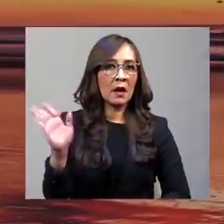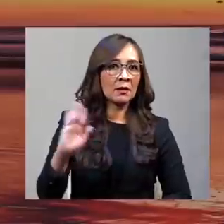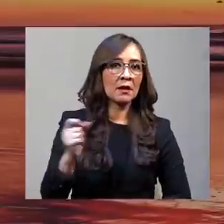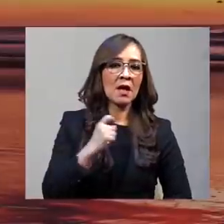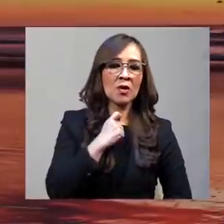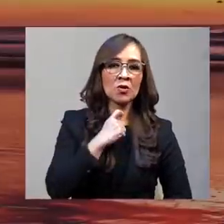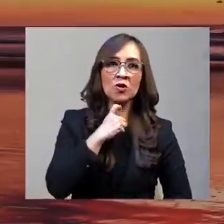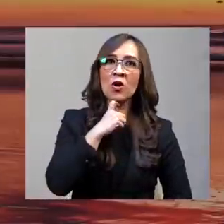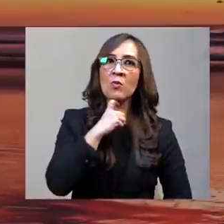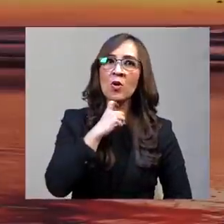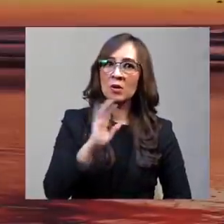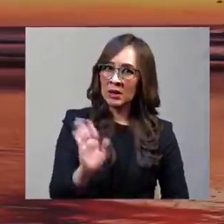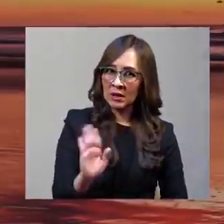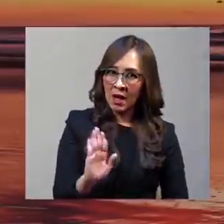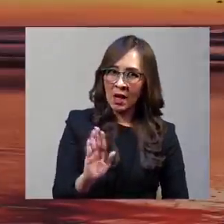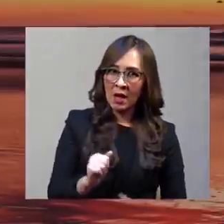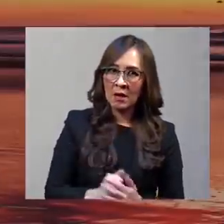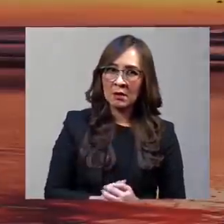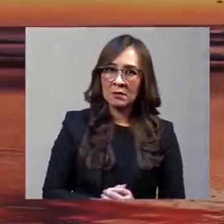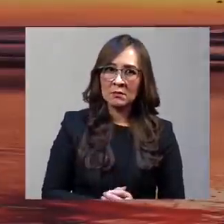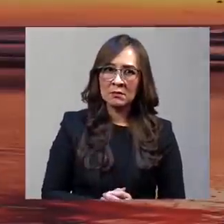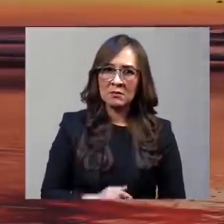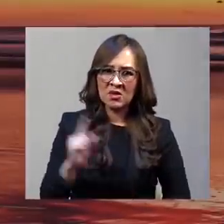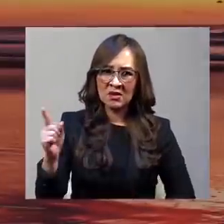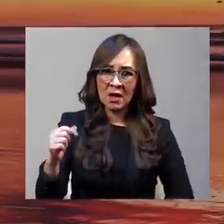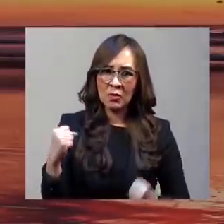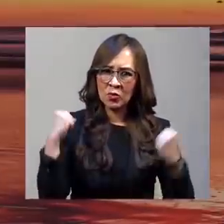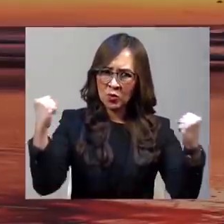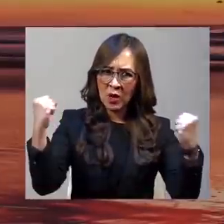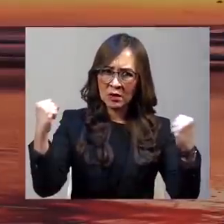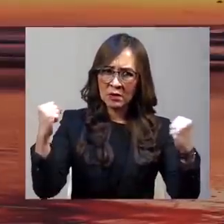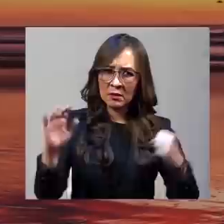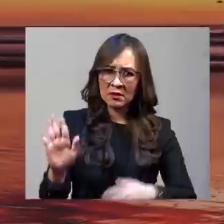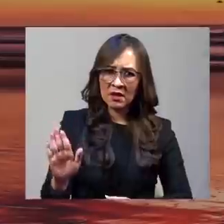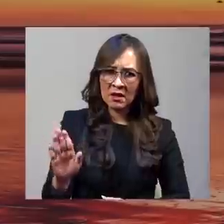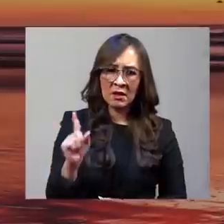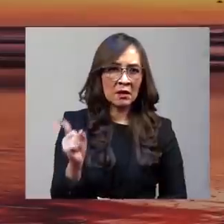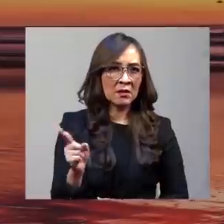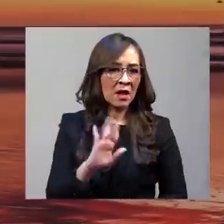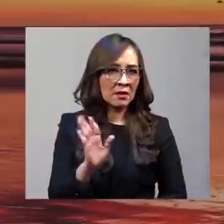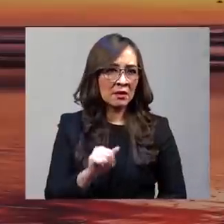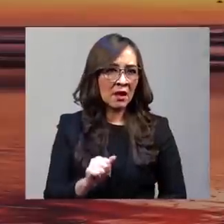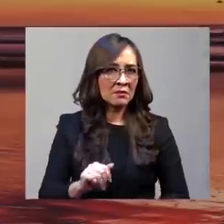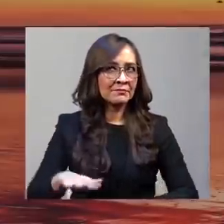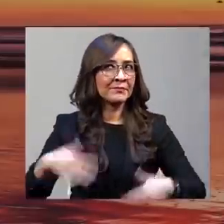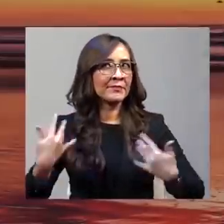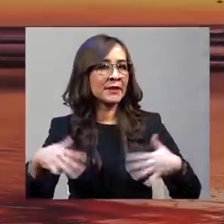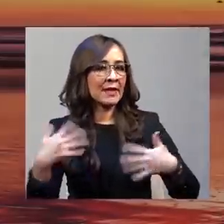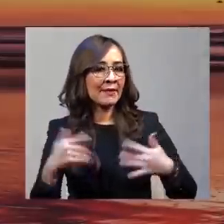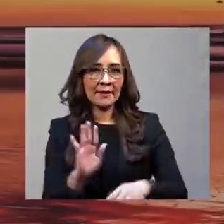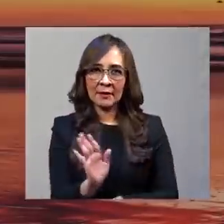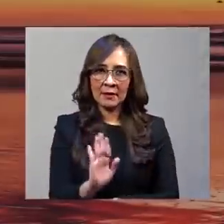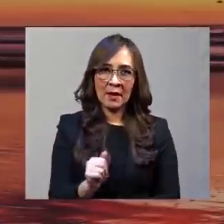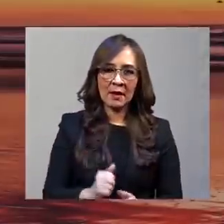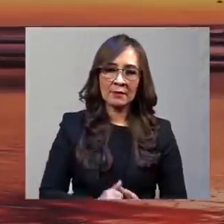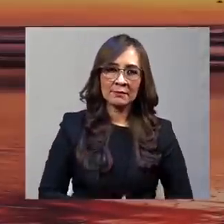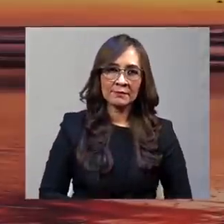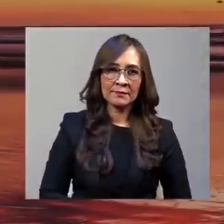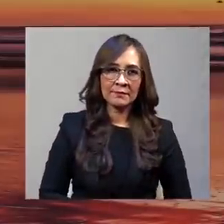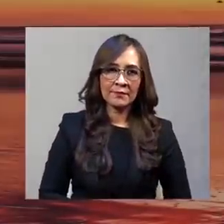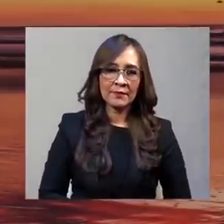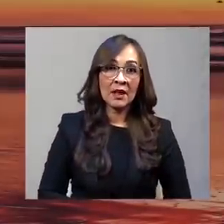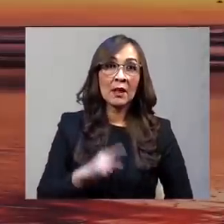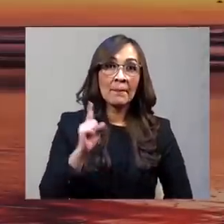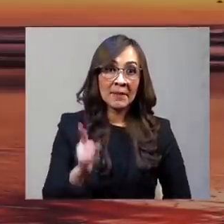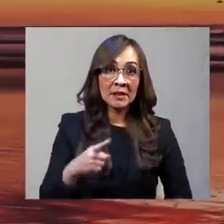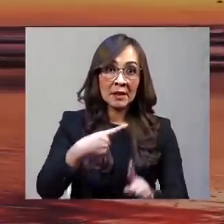dia kuat, dia lupa Tuhan. Bukan berarti dia kuat, dia santai-santai saja. No, di Yehuda ia membangun benteng-benteng dan kota-kota perbekalan. Jadi